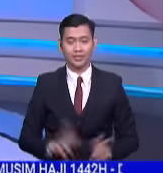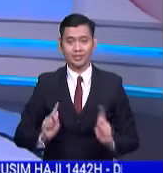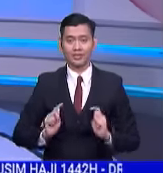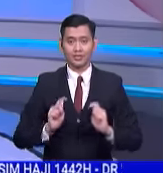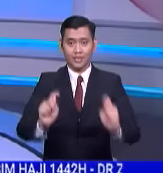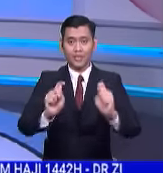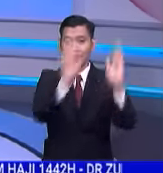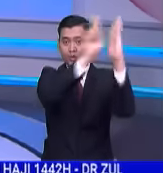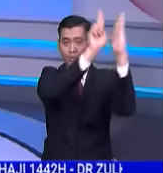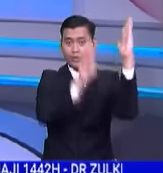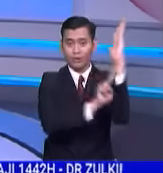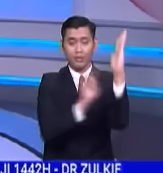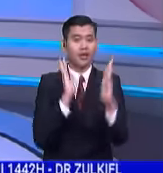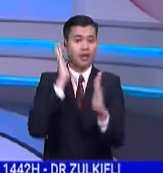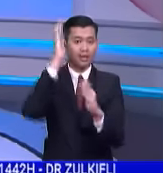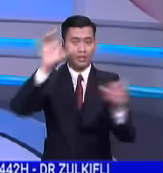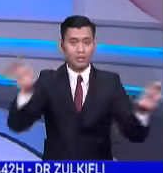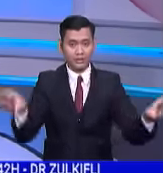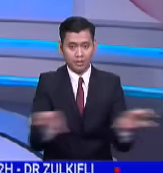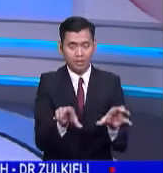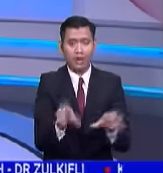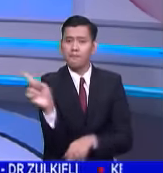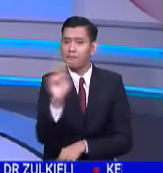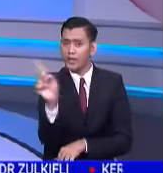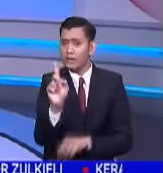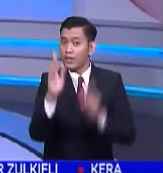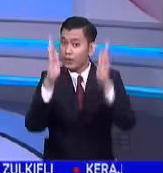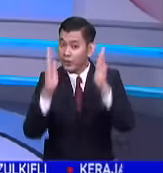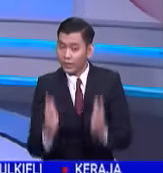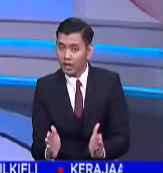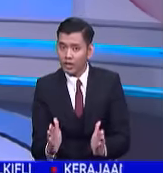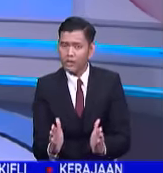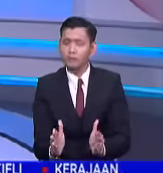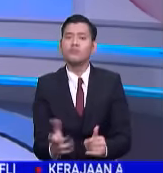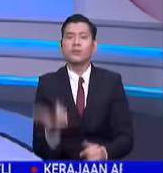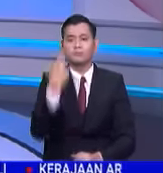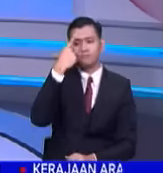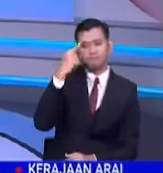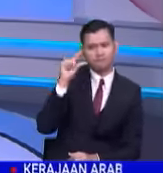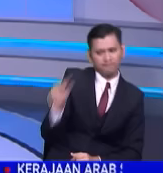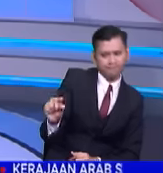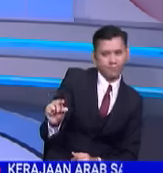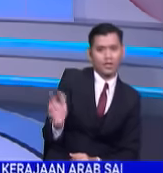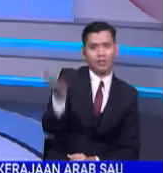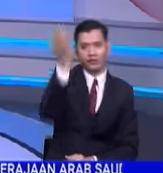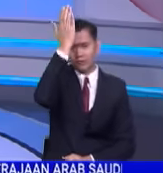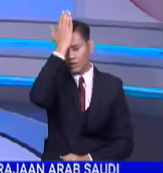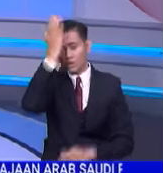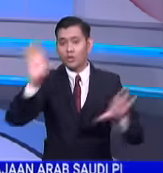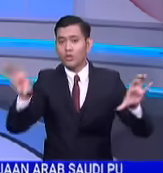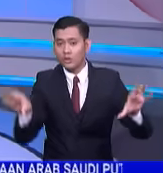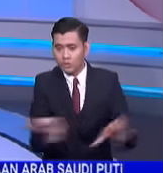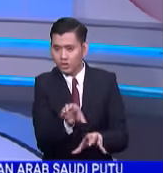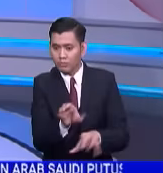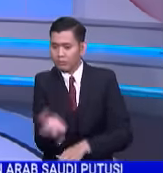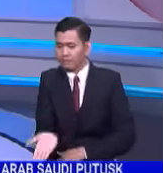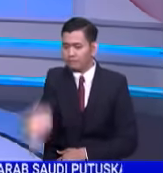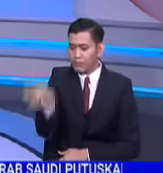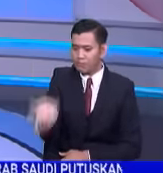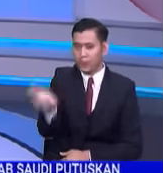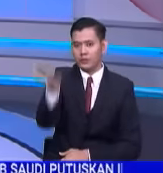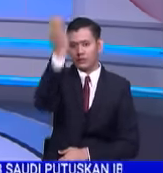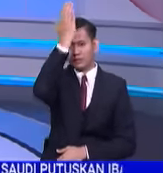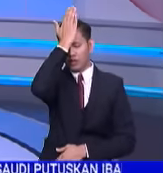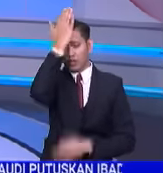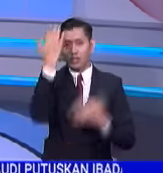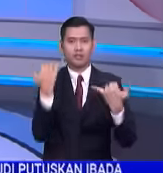Tindakan undang-undang akan dikenakan kepada mana-mana pihak yang menghina institusi diraja yang dilihat semakin berleluasa